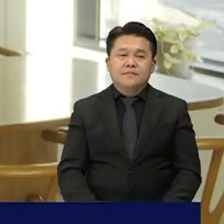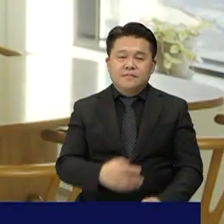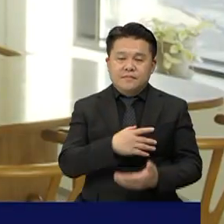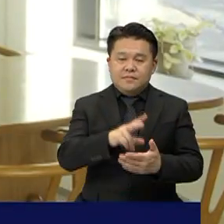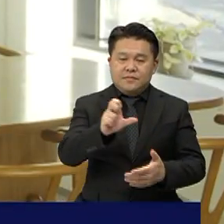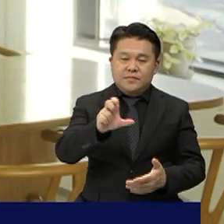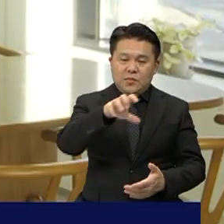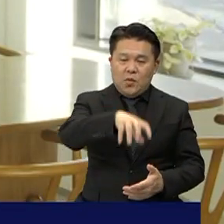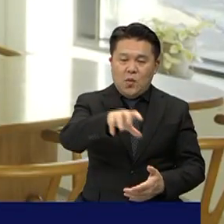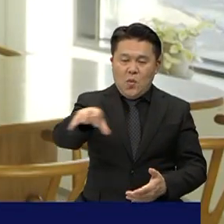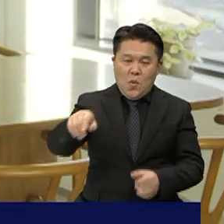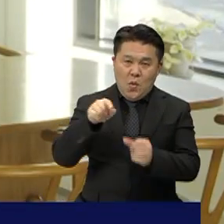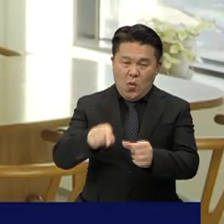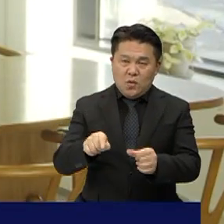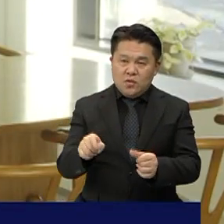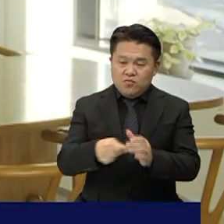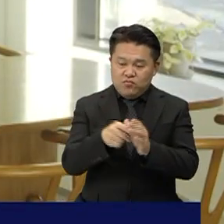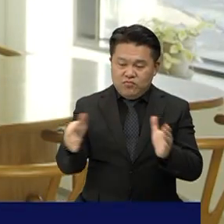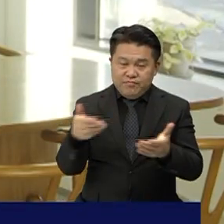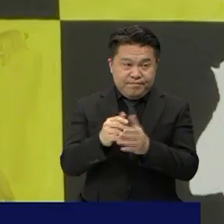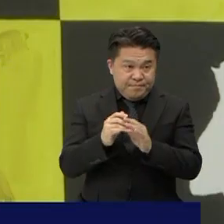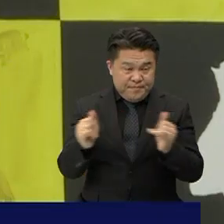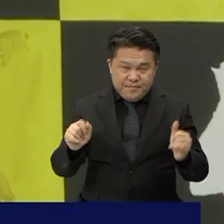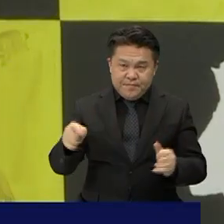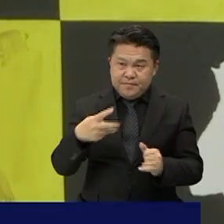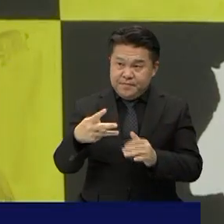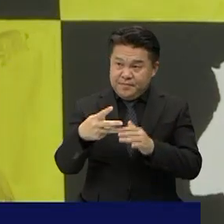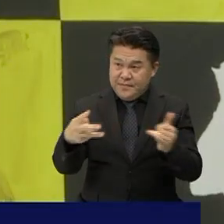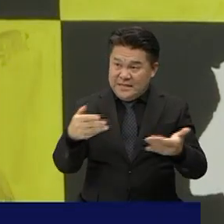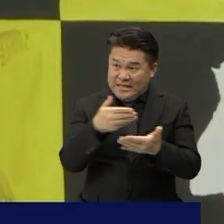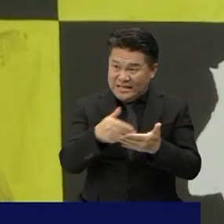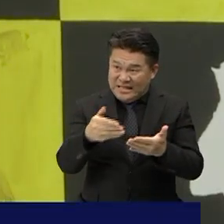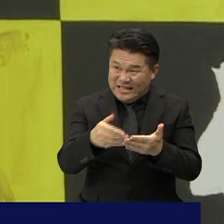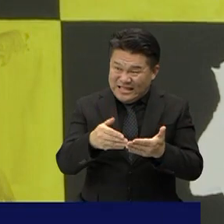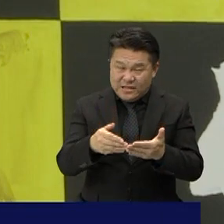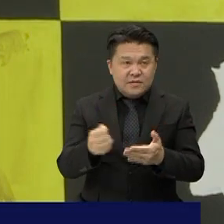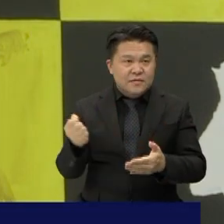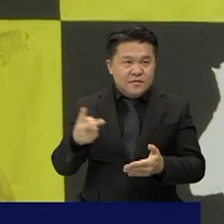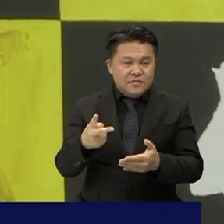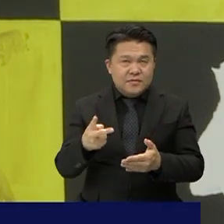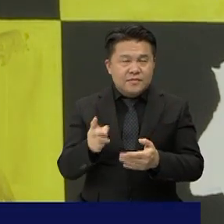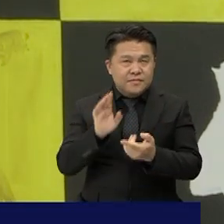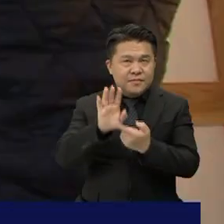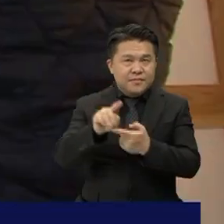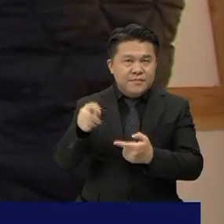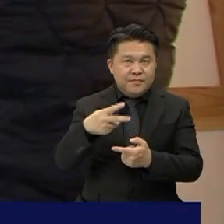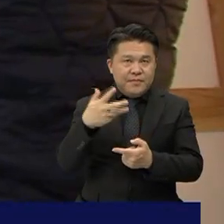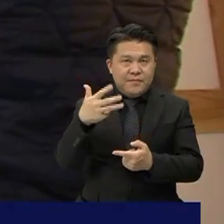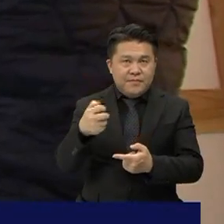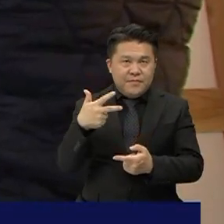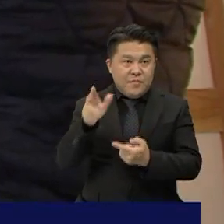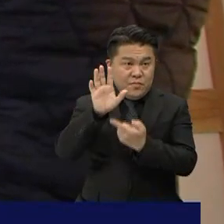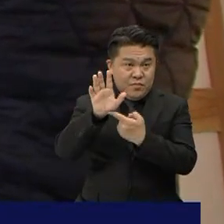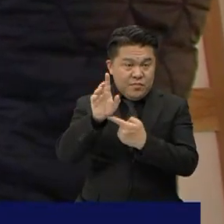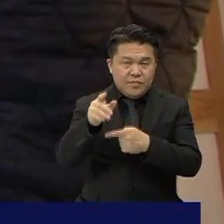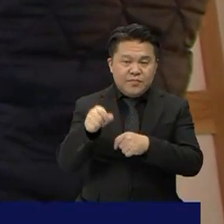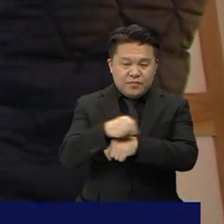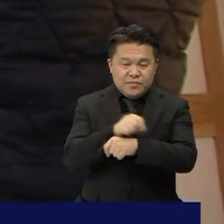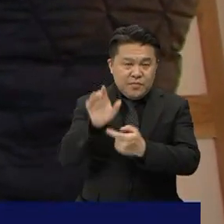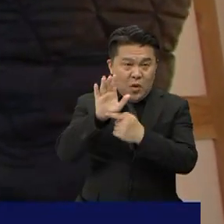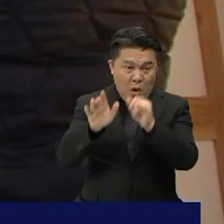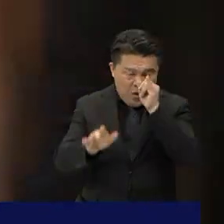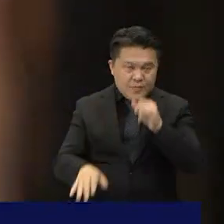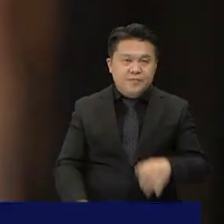지정해 국내외 유명화가 103명의 작품 187점을 전시하는 특별한 기획전이 열린